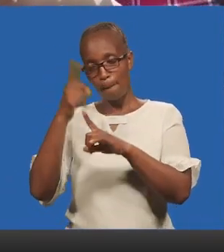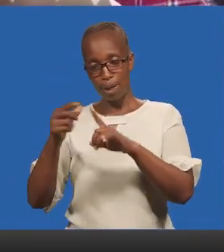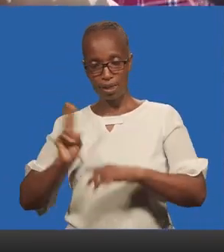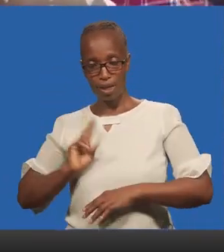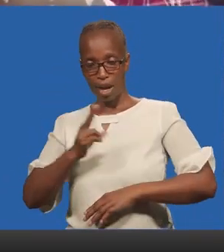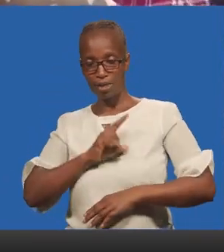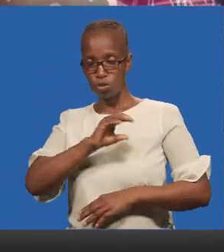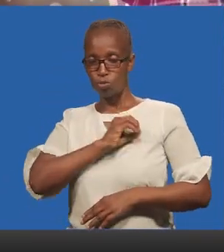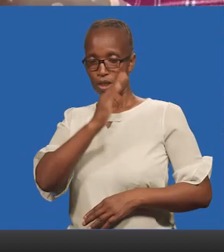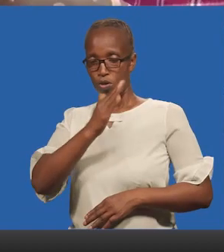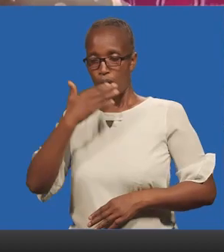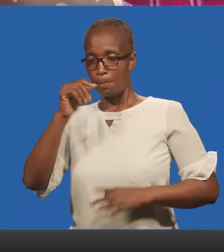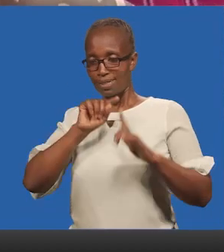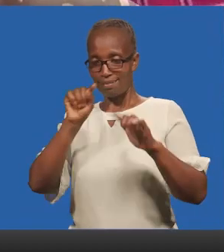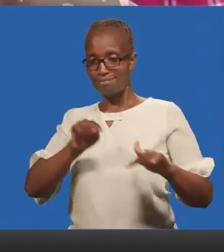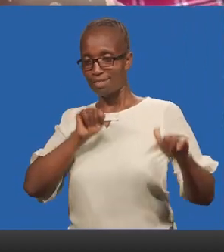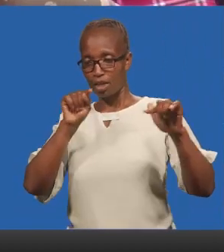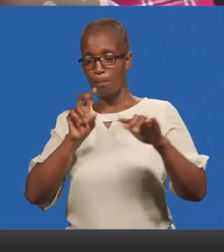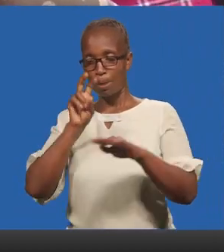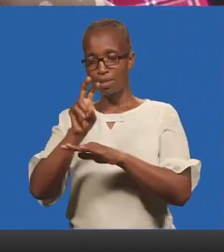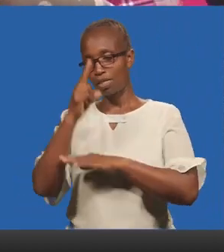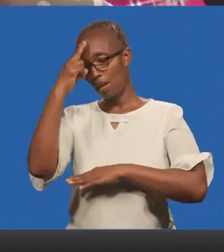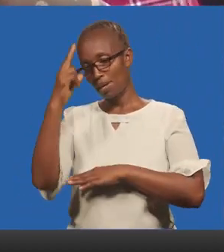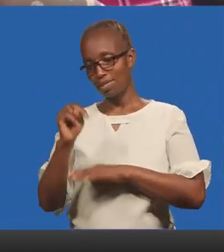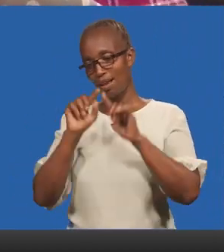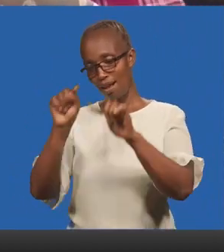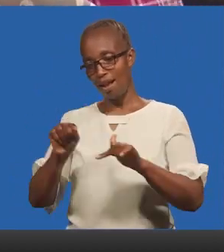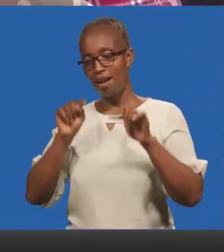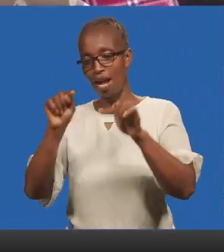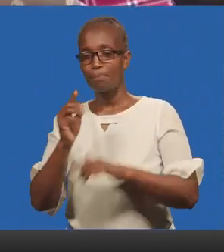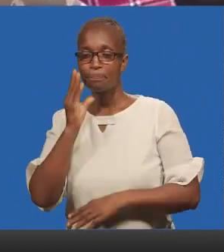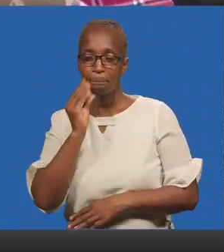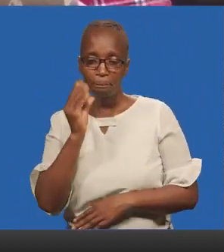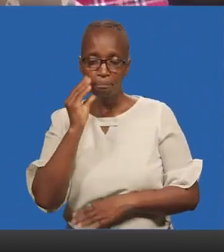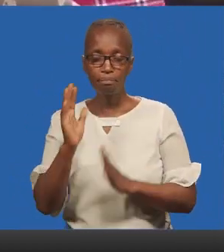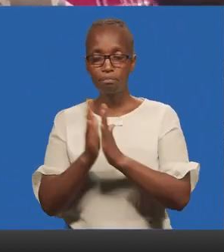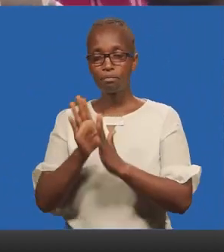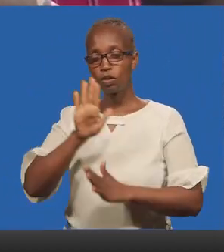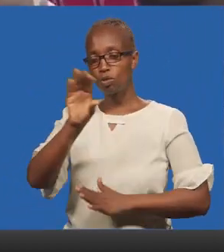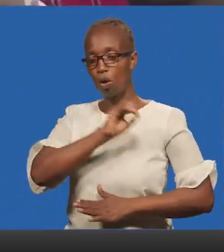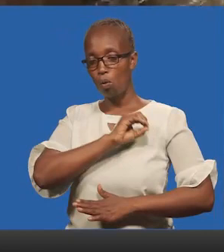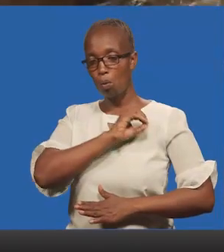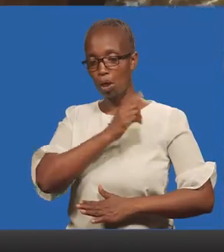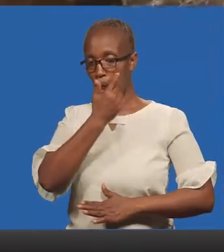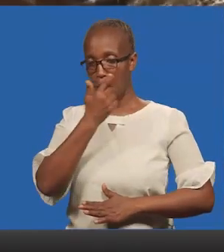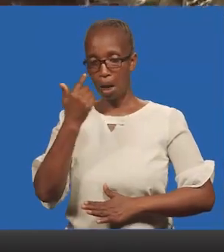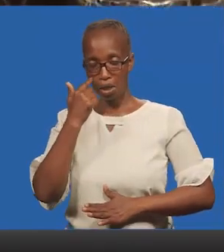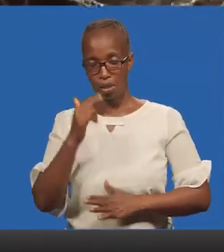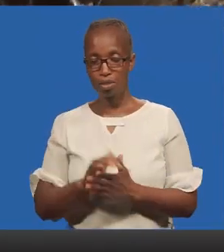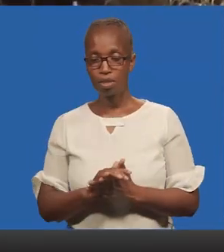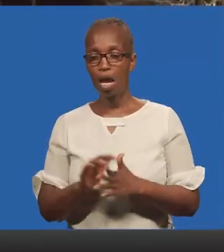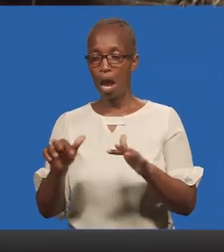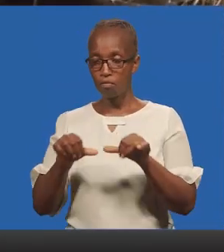the owner of this culture. Come and see the Masai, come and experience with your own eyes.